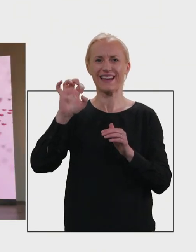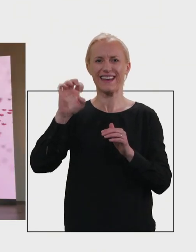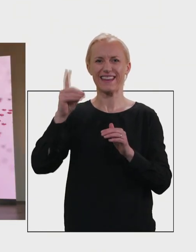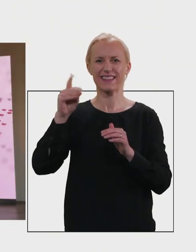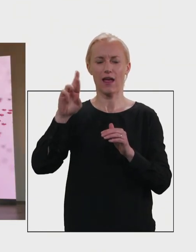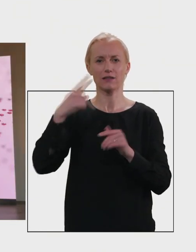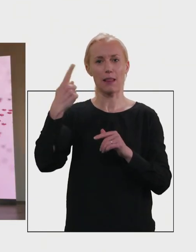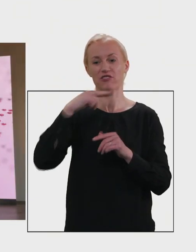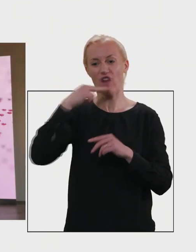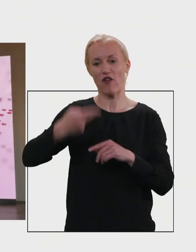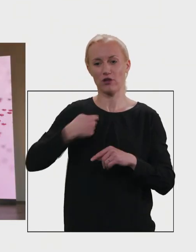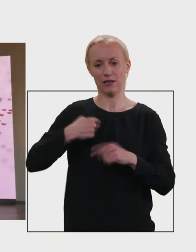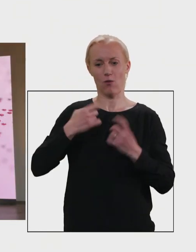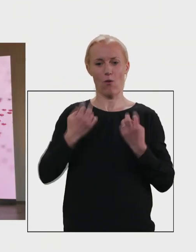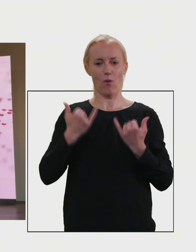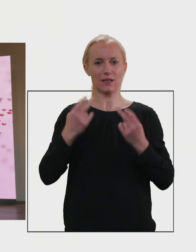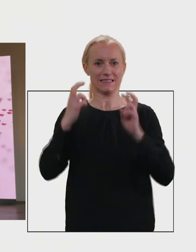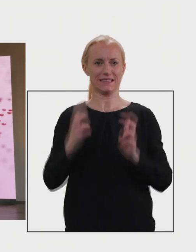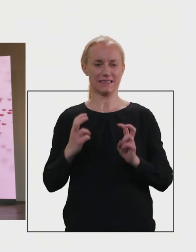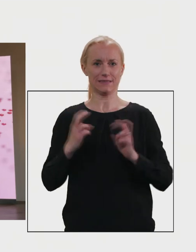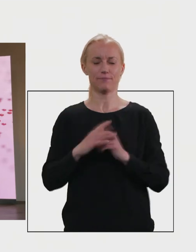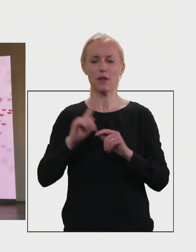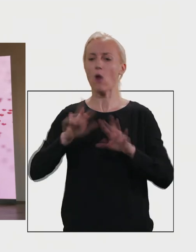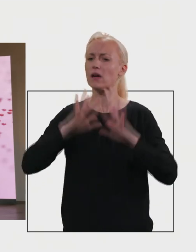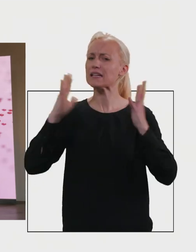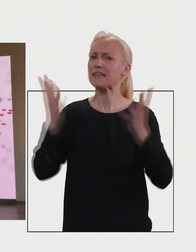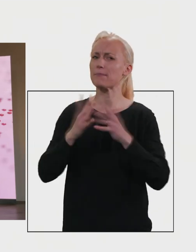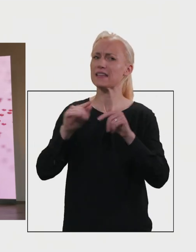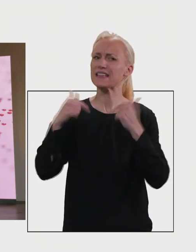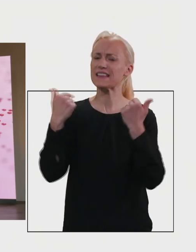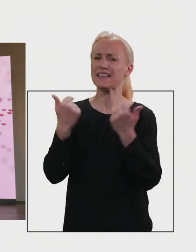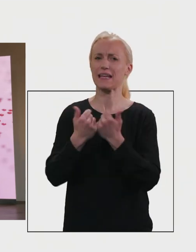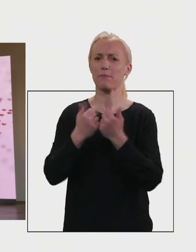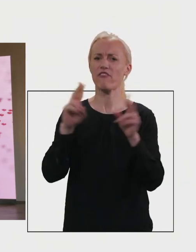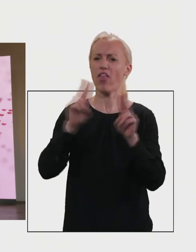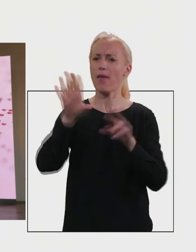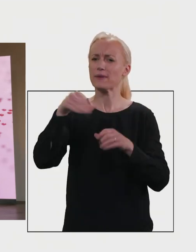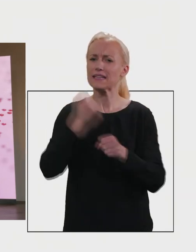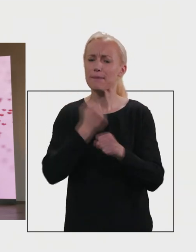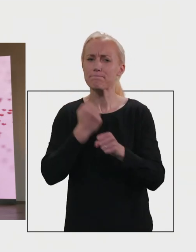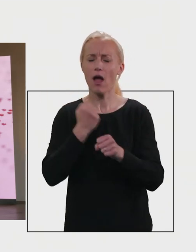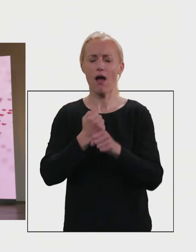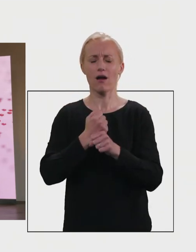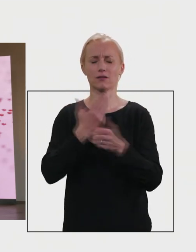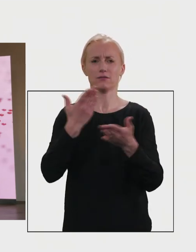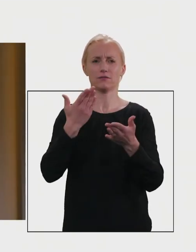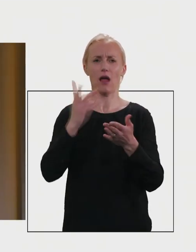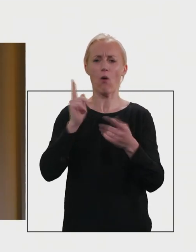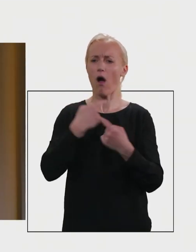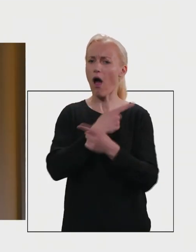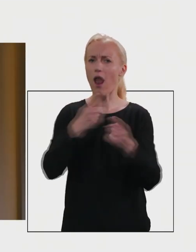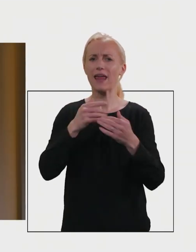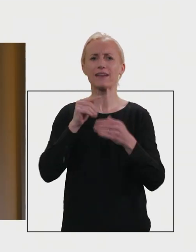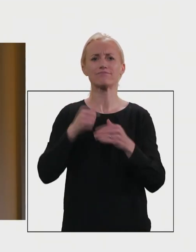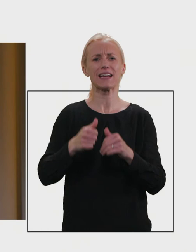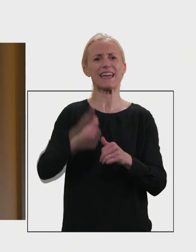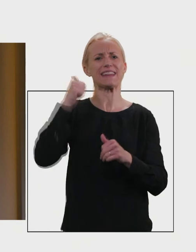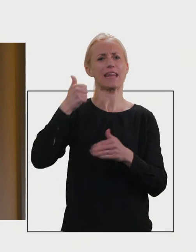So. Und auch an das gesamte Team, alle, die hier mitgearbeitet haben und natürlich auch alle hinter den